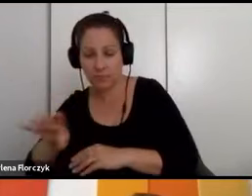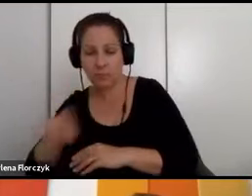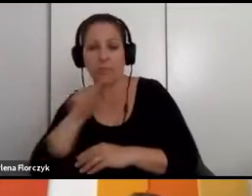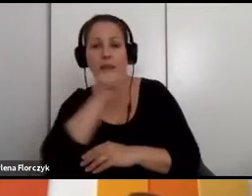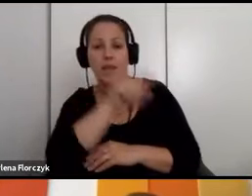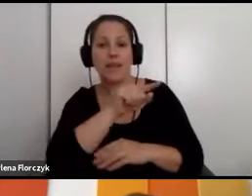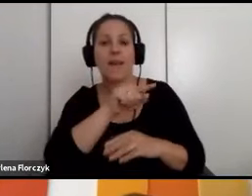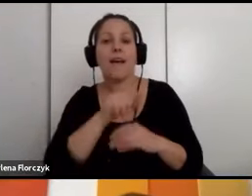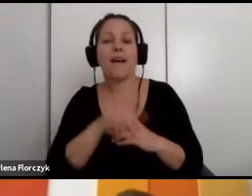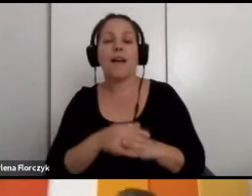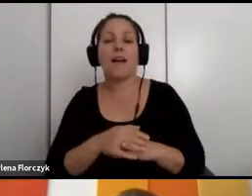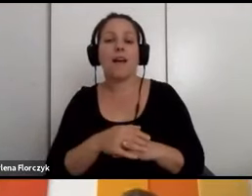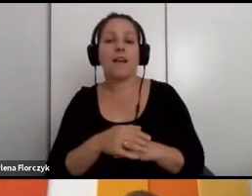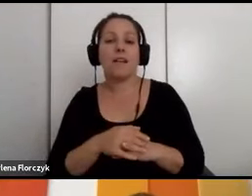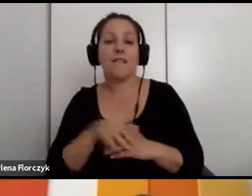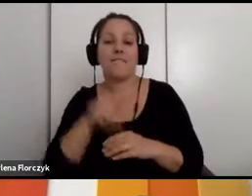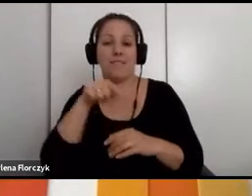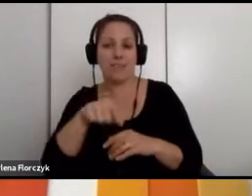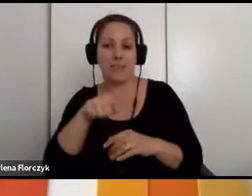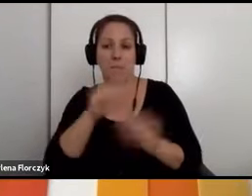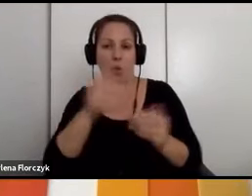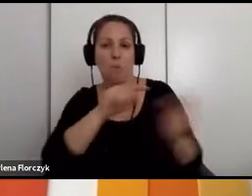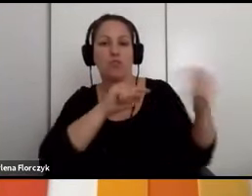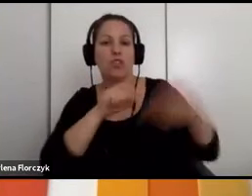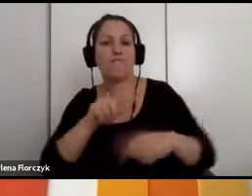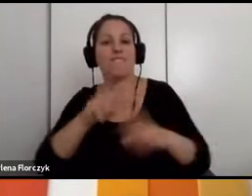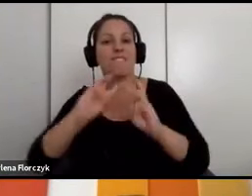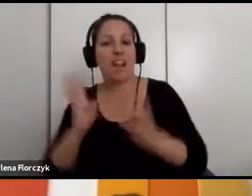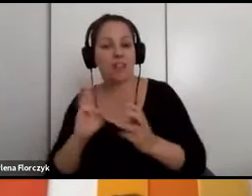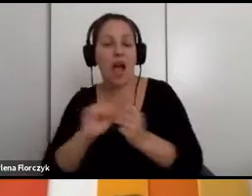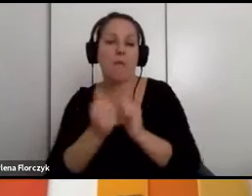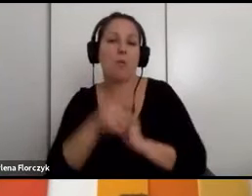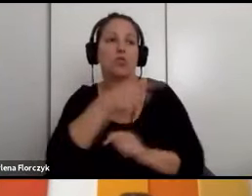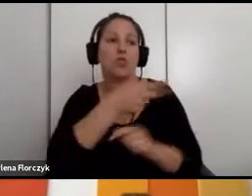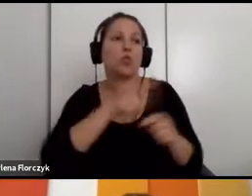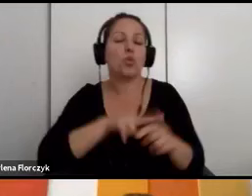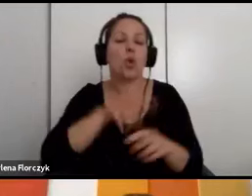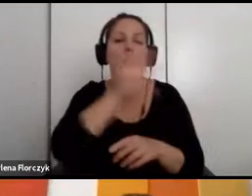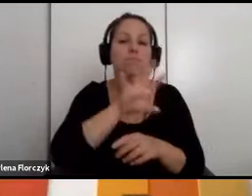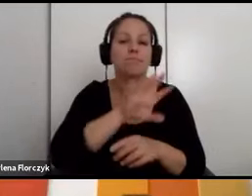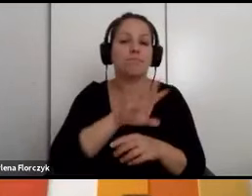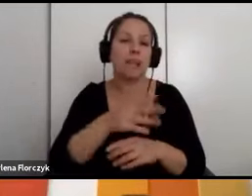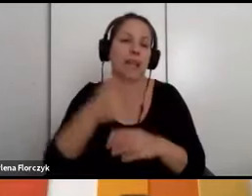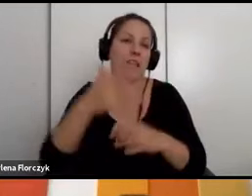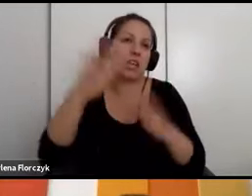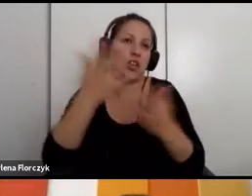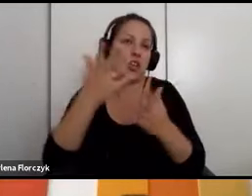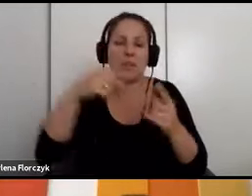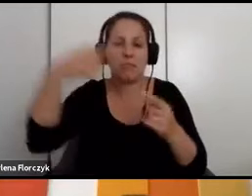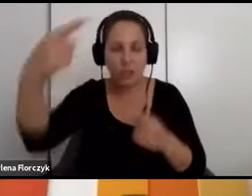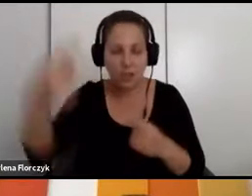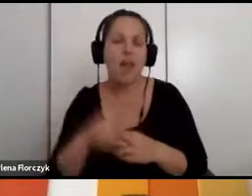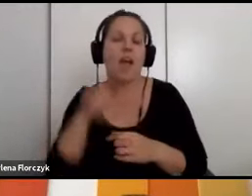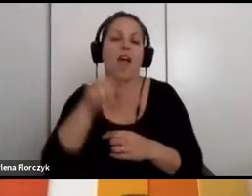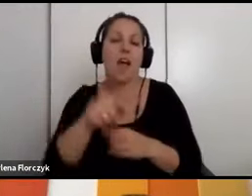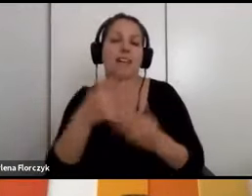tym secie, mogą przyjść do nas na warsztaty, albo ci, którzy obejrzeli go jeszcze kiedyś indziej, to także